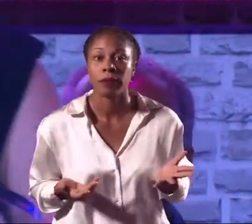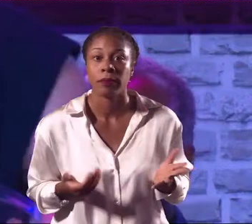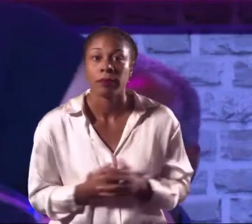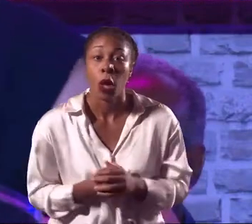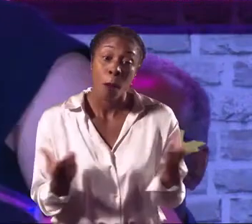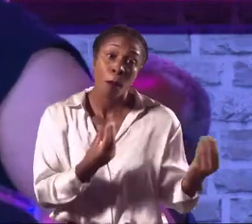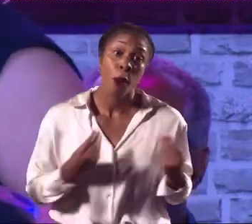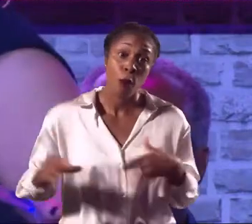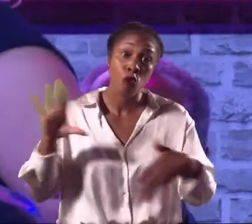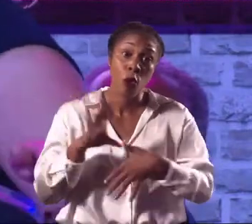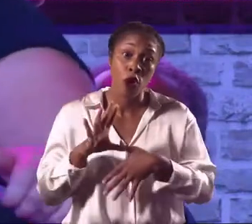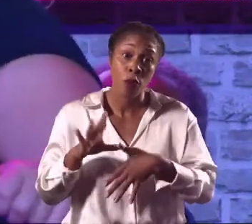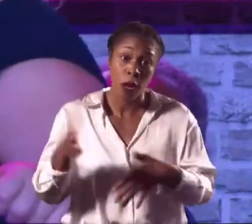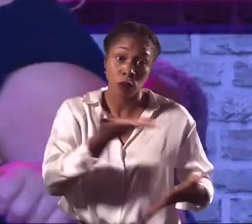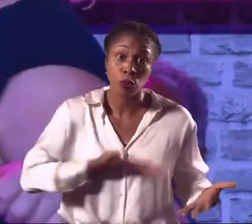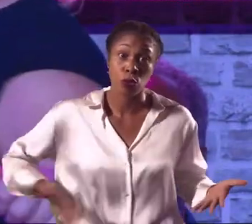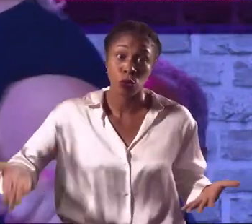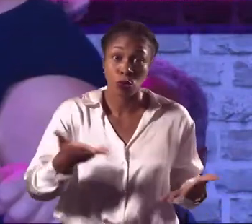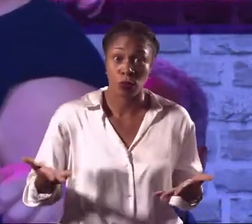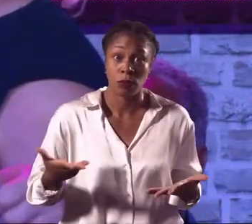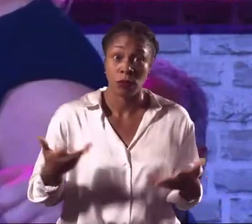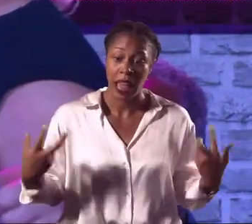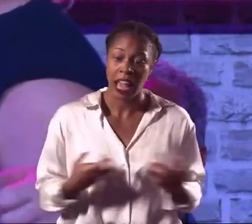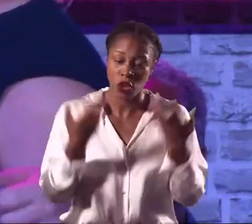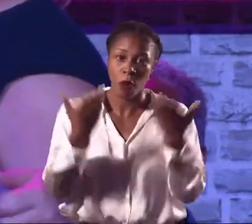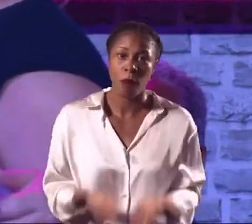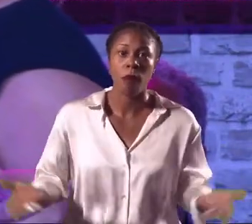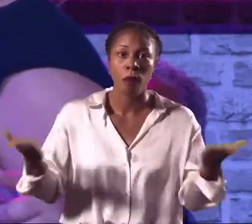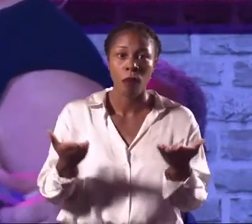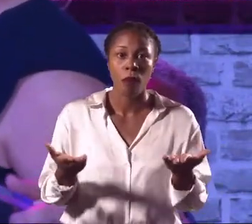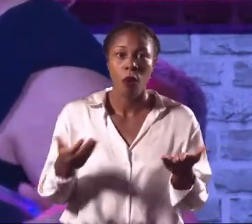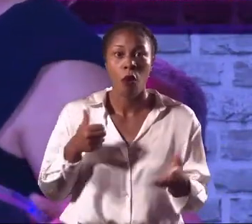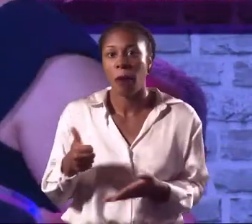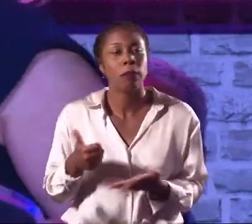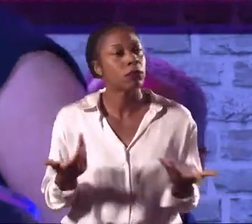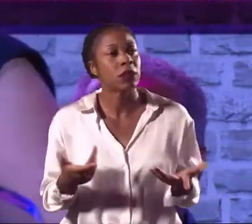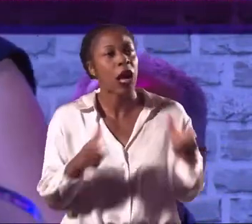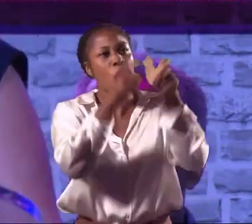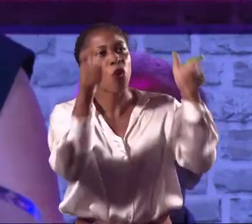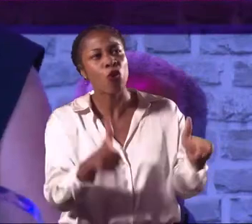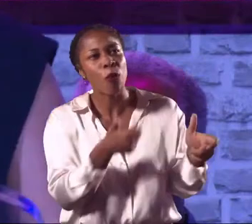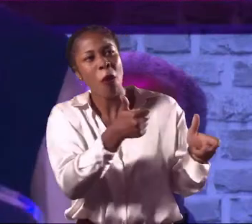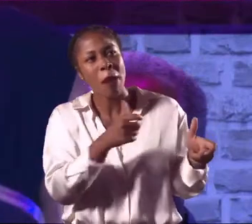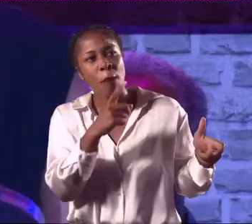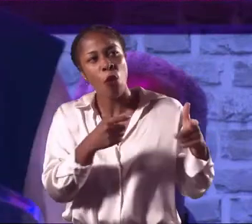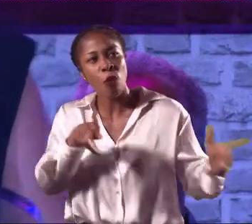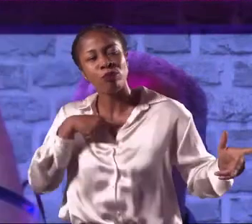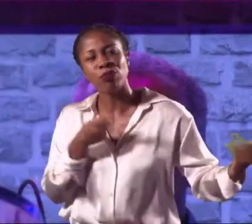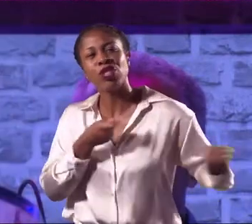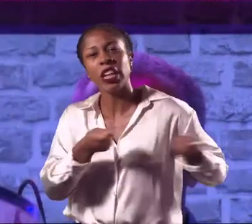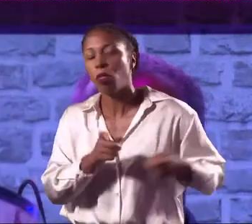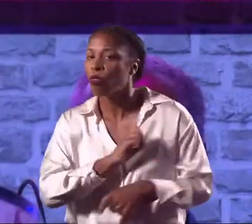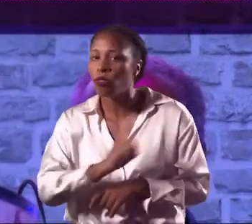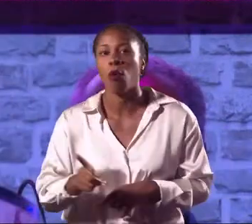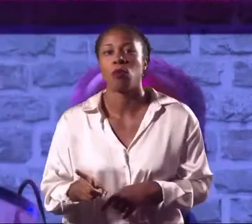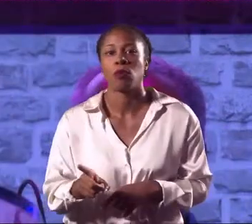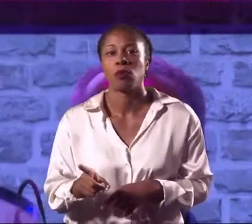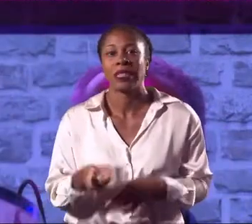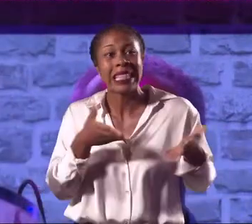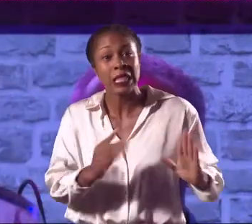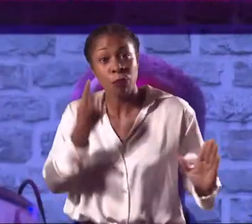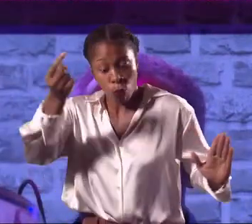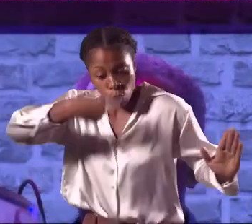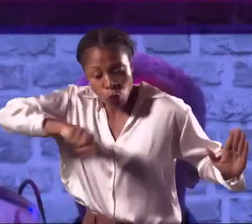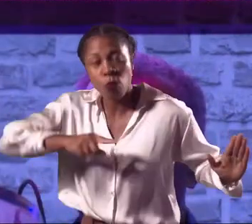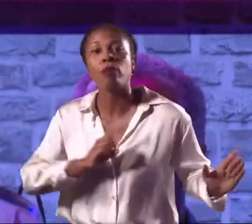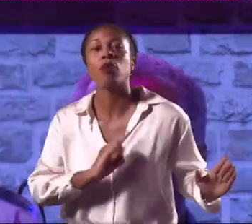peuple guadeloupéen, c'est que nous ne devons jamais laisser les multinationales gérer l'eau, jamais laisser le marché décider pour nous. Et si vous pensez